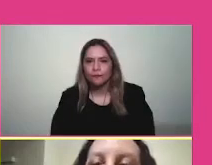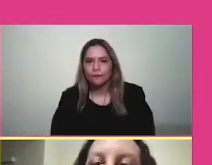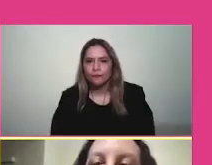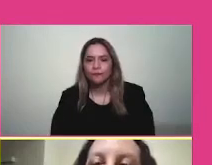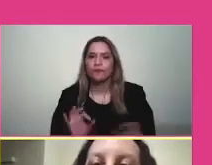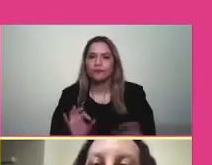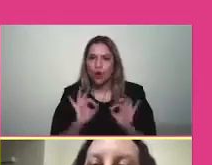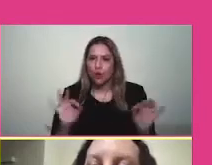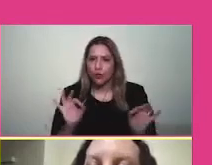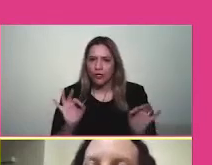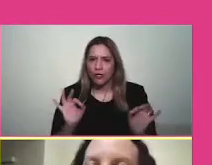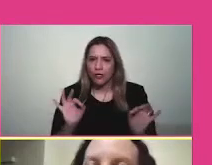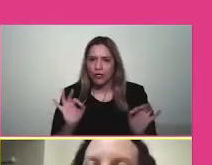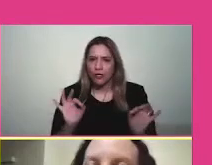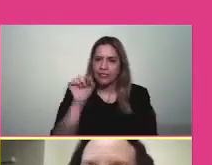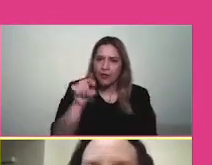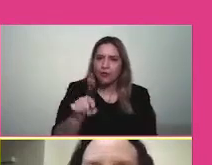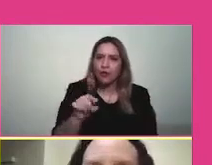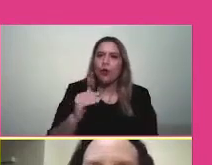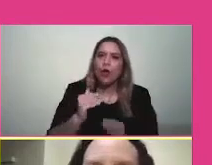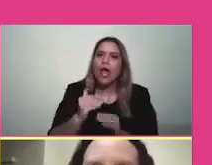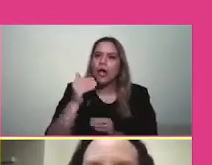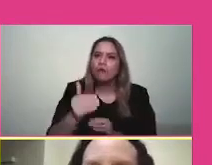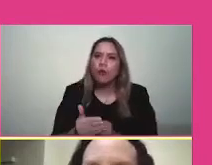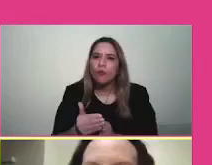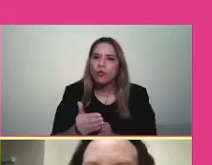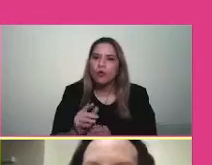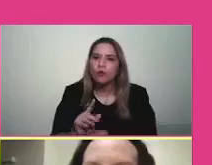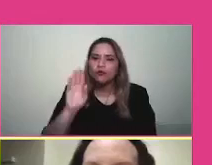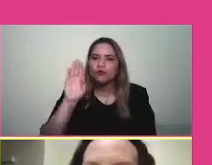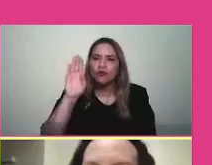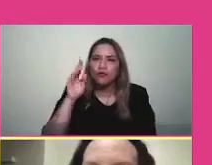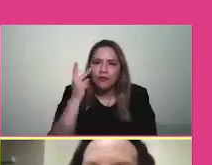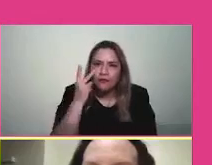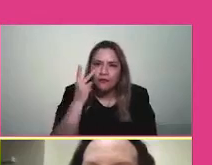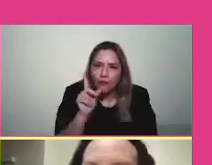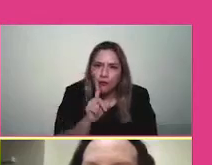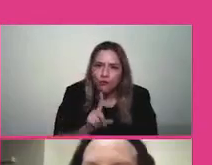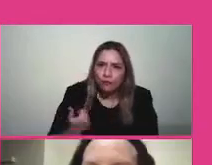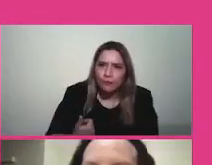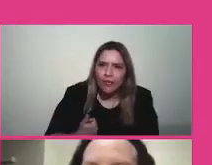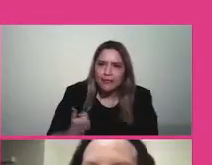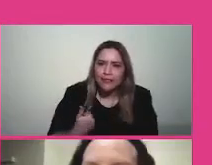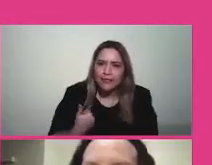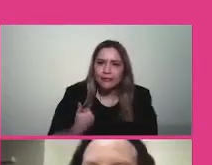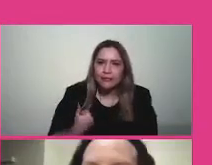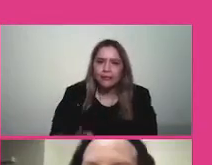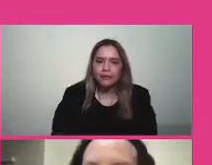Ωραία. Φτάσαμε εδώ. Ποιος είναι ο επόμενος? Δεν βλέπω πολύ καλά που παίζουν.